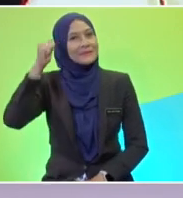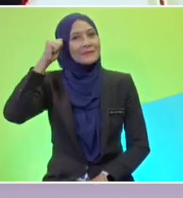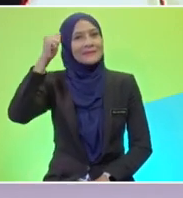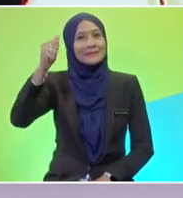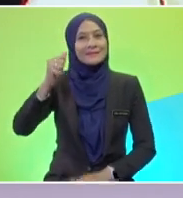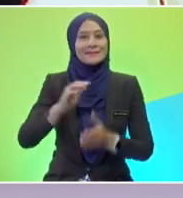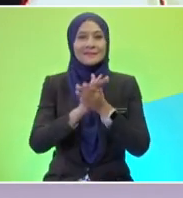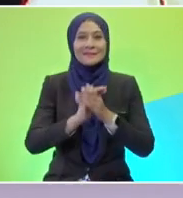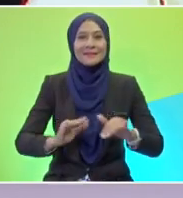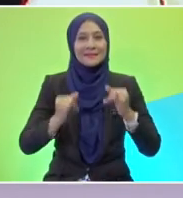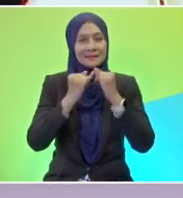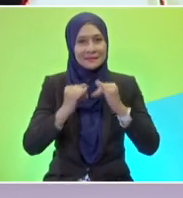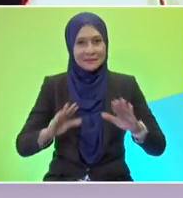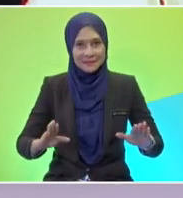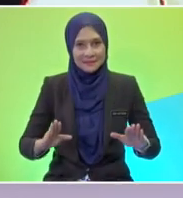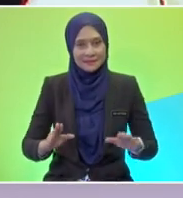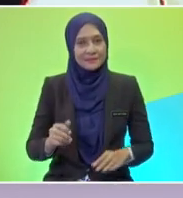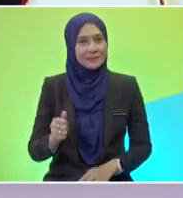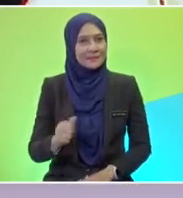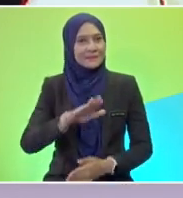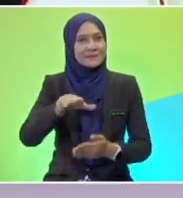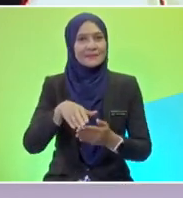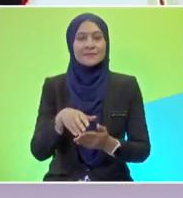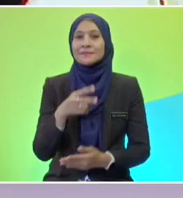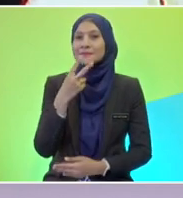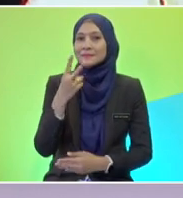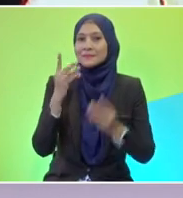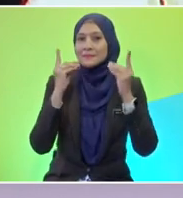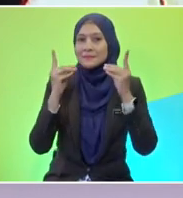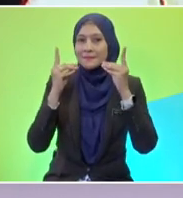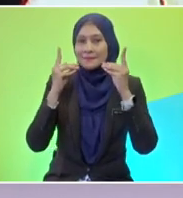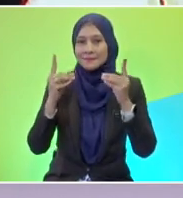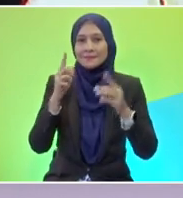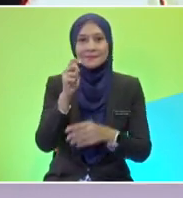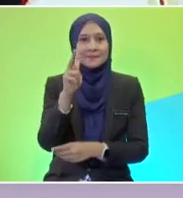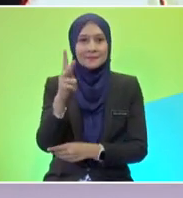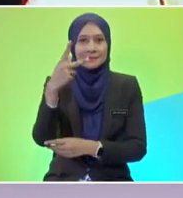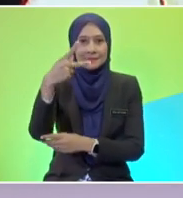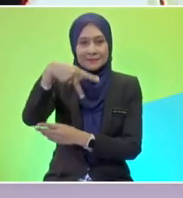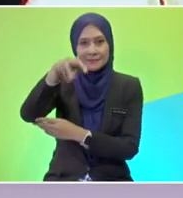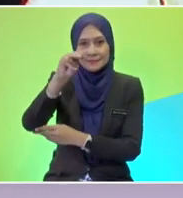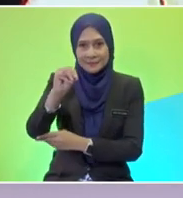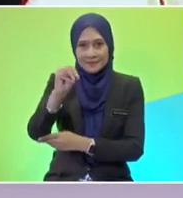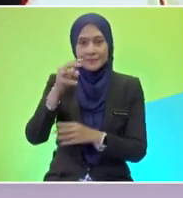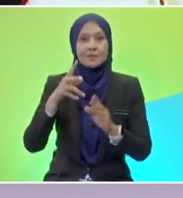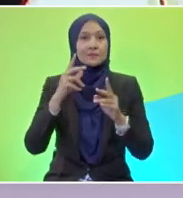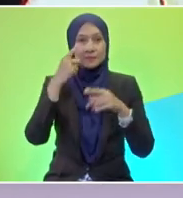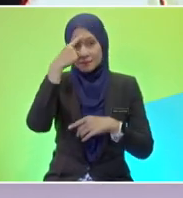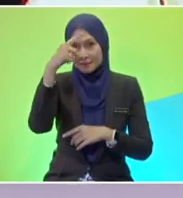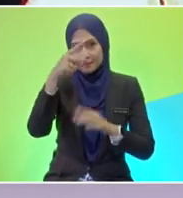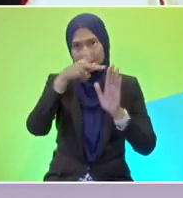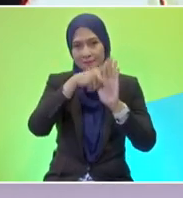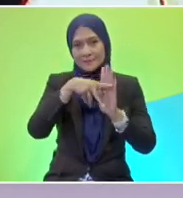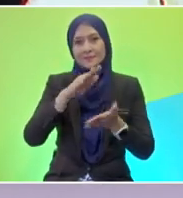Assalamualaikum dan salam sejahtera. Anda sedang menonton rancangan Dedek TV KPM bagi slot prasekolah. Dan hari ini